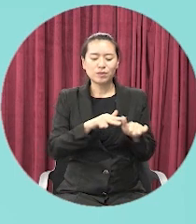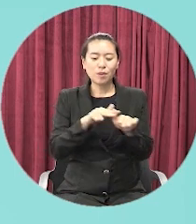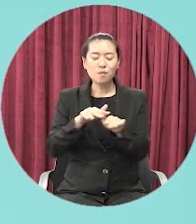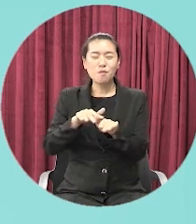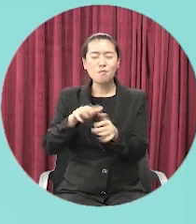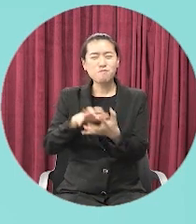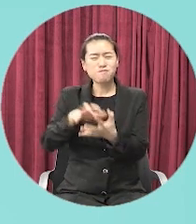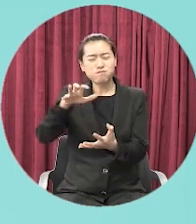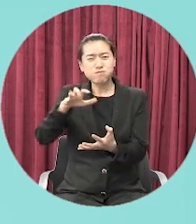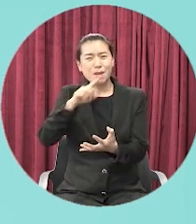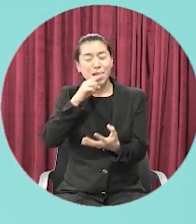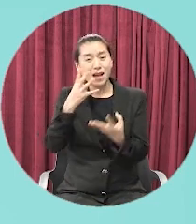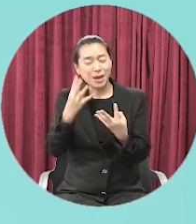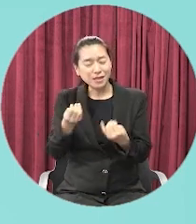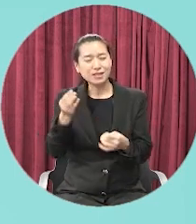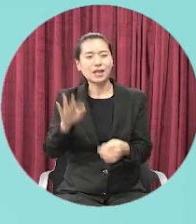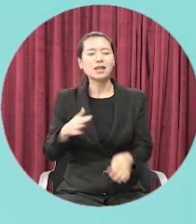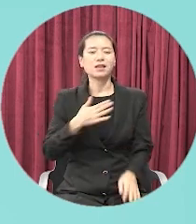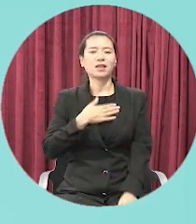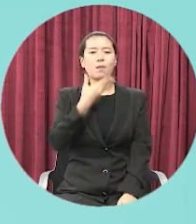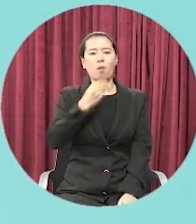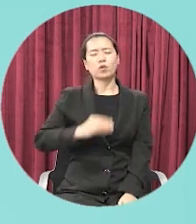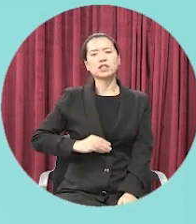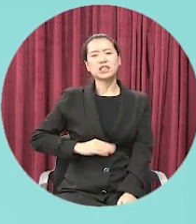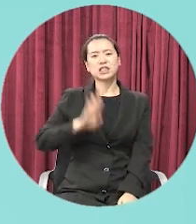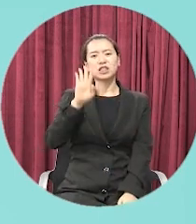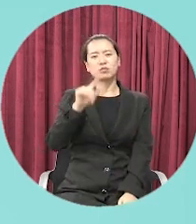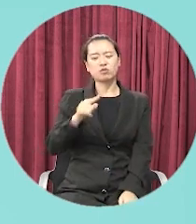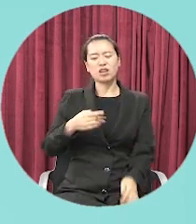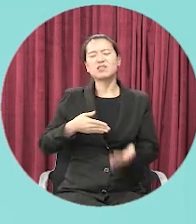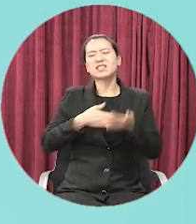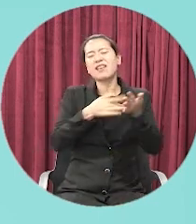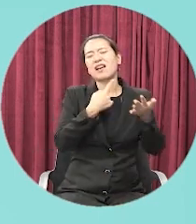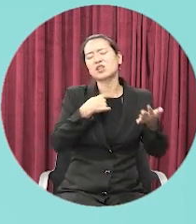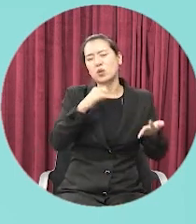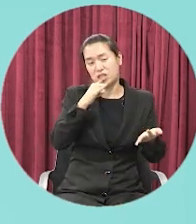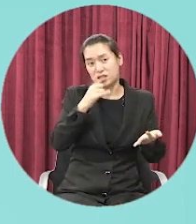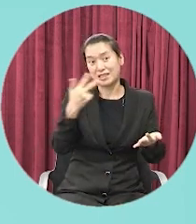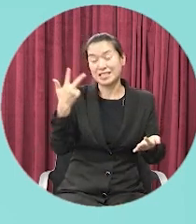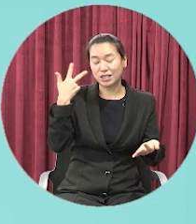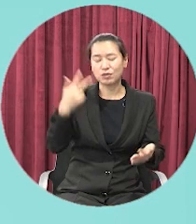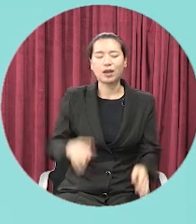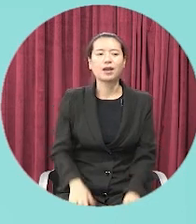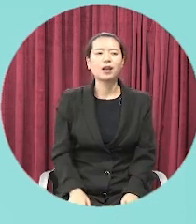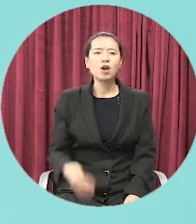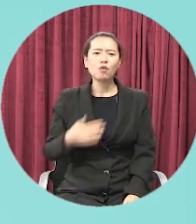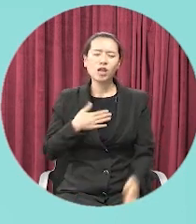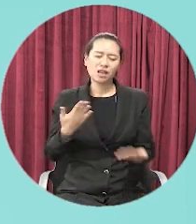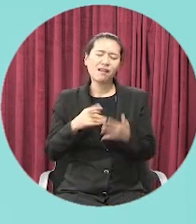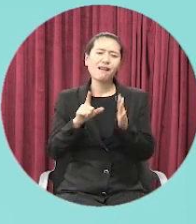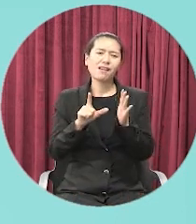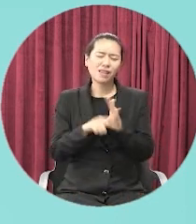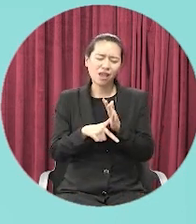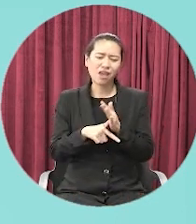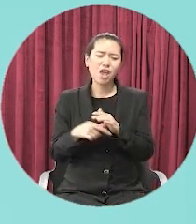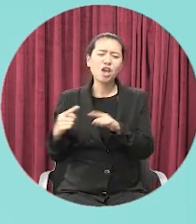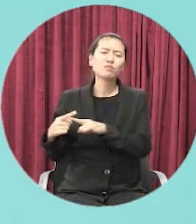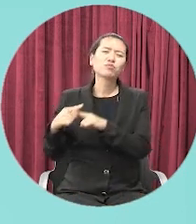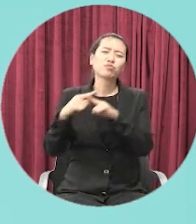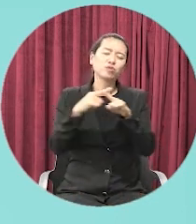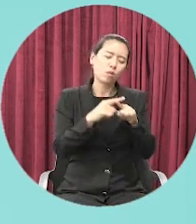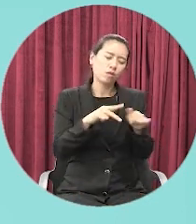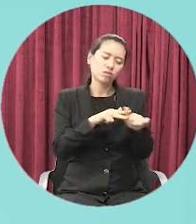있는데요 저는 복지부 회도 지난 주도 말씀을 지었는데 우리가 모든 거란 게 있어서 데이터 값 이제